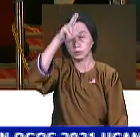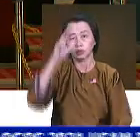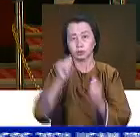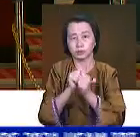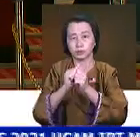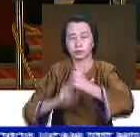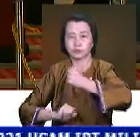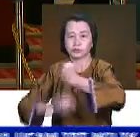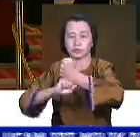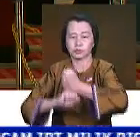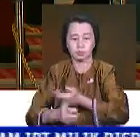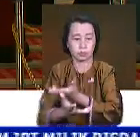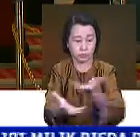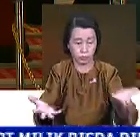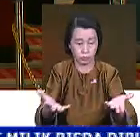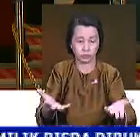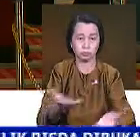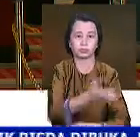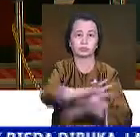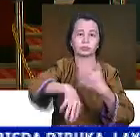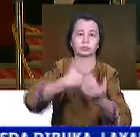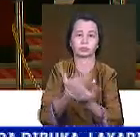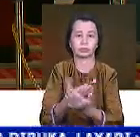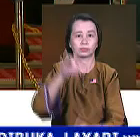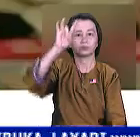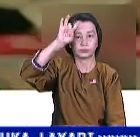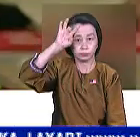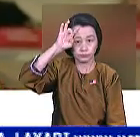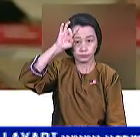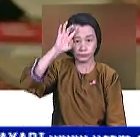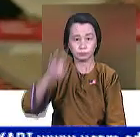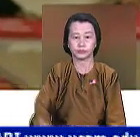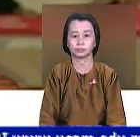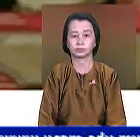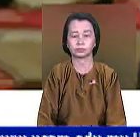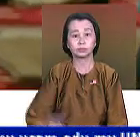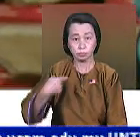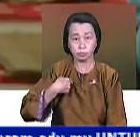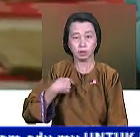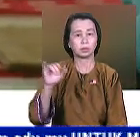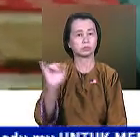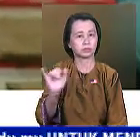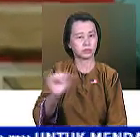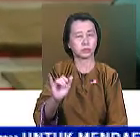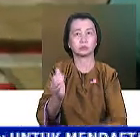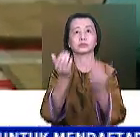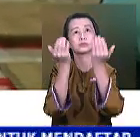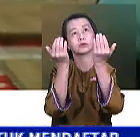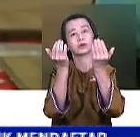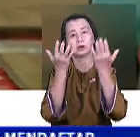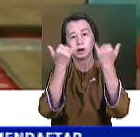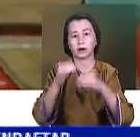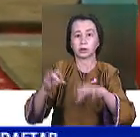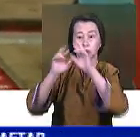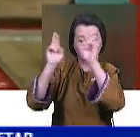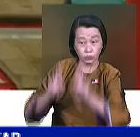dengan dokongan saudara dan saudari sekalian, insya-Allah. Saya juga berdoa agar ujian